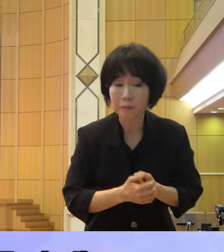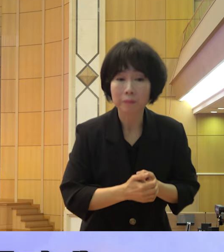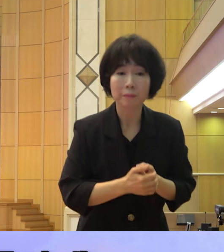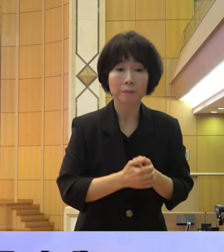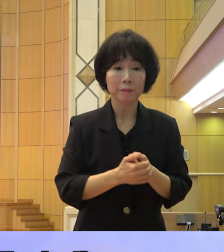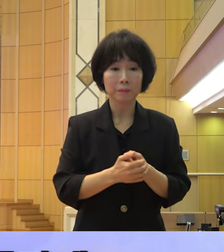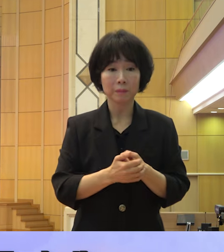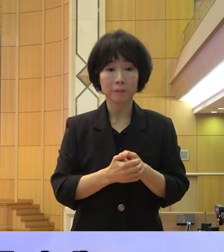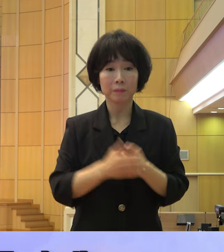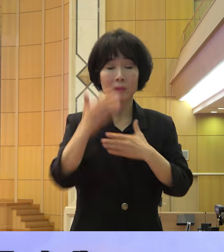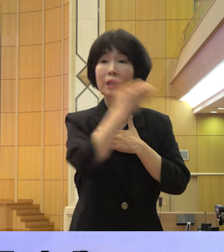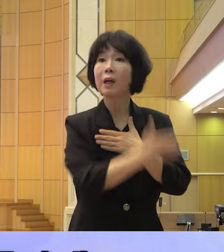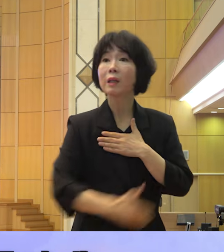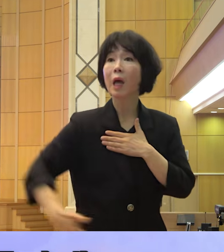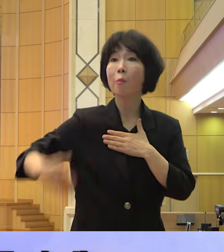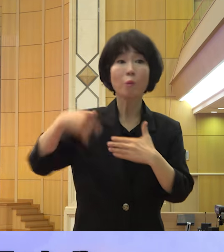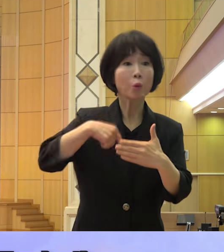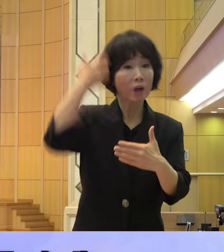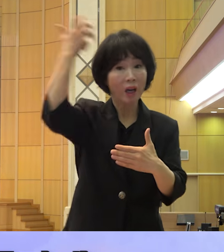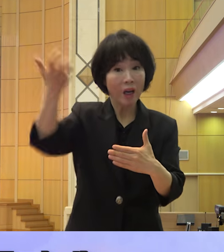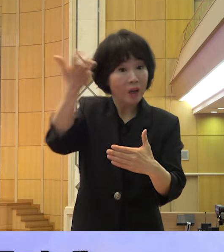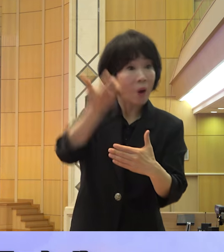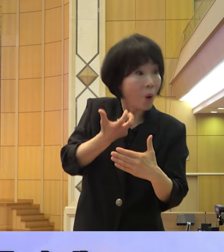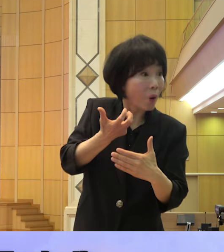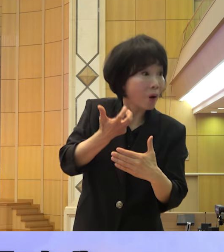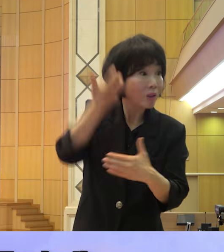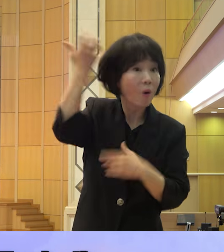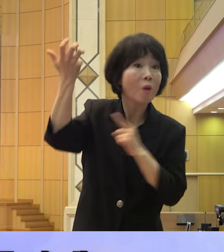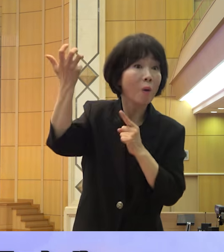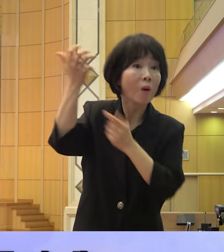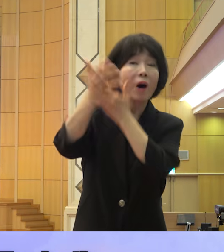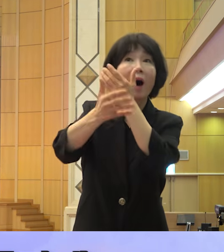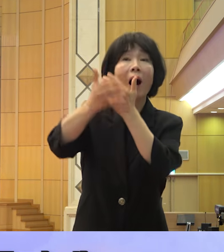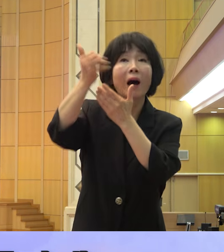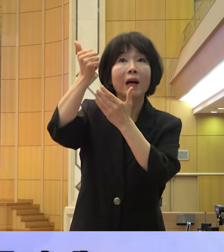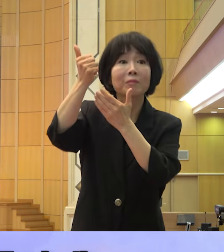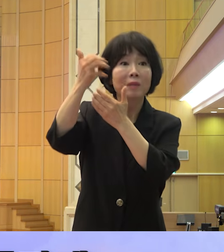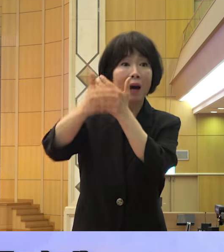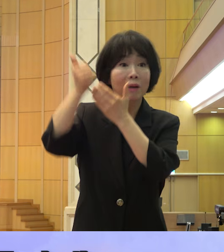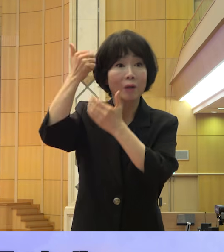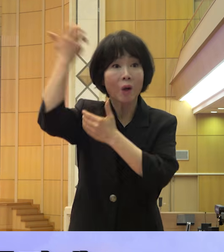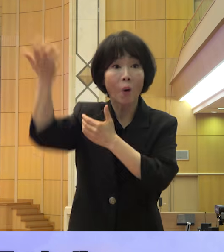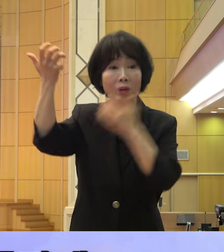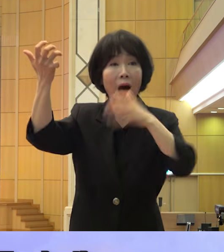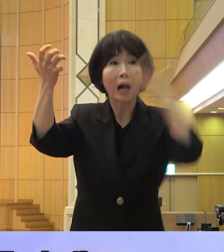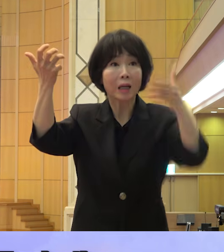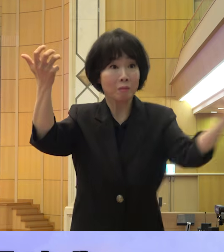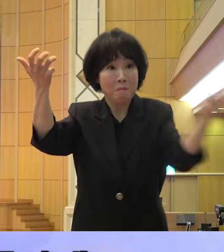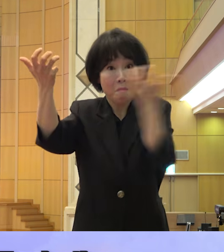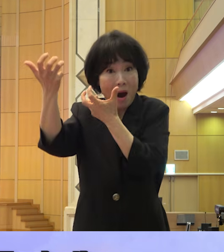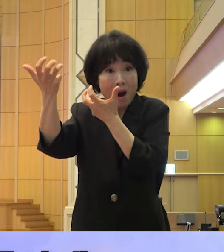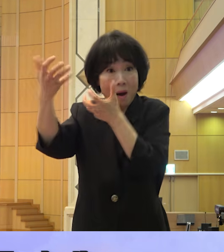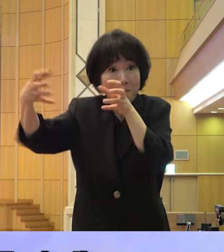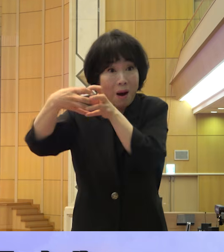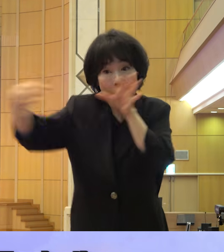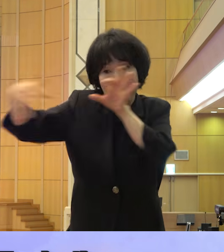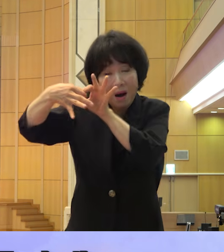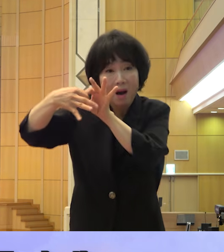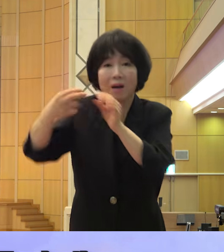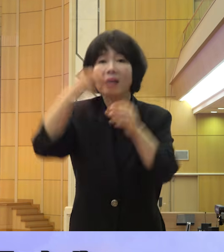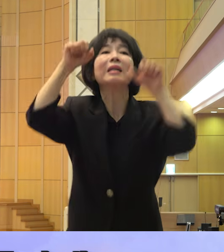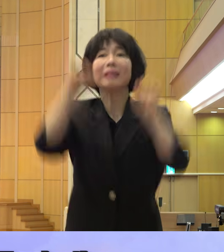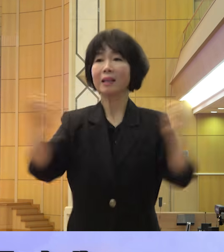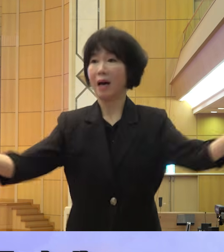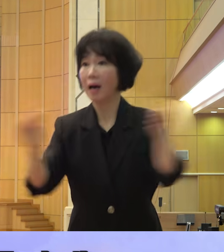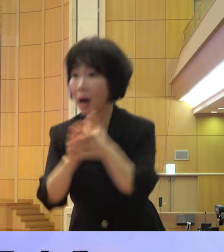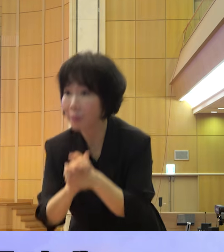살고 내 속에 있는 영혼은 하나님이 내 영혼, 육체 속에 영혼이 있고